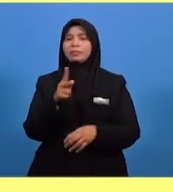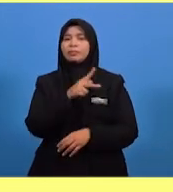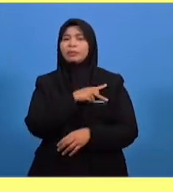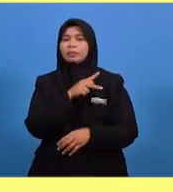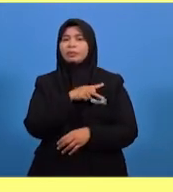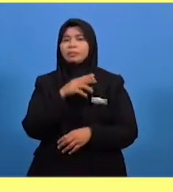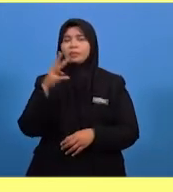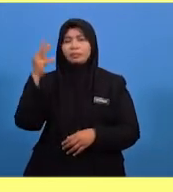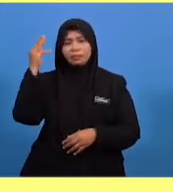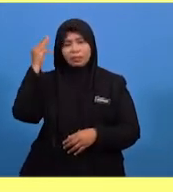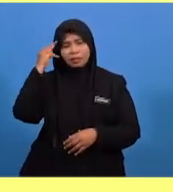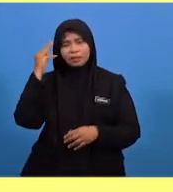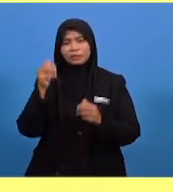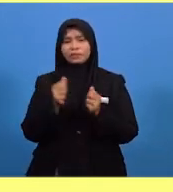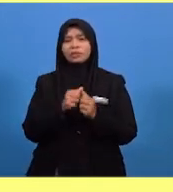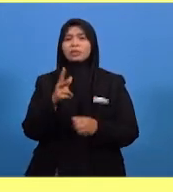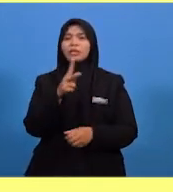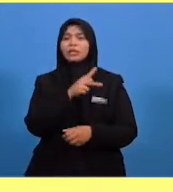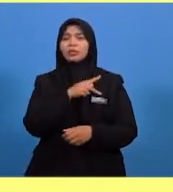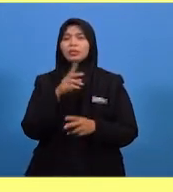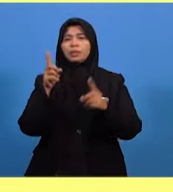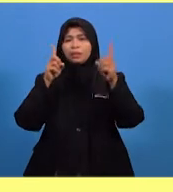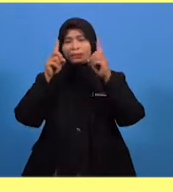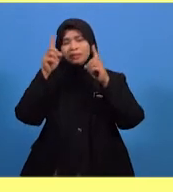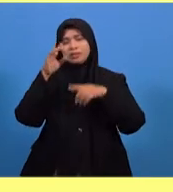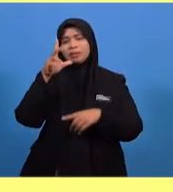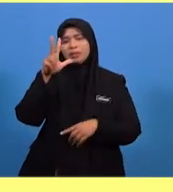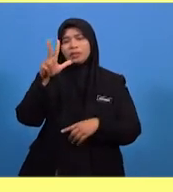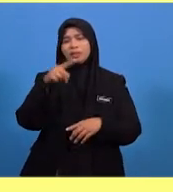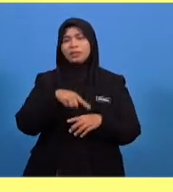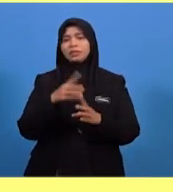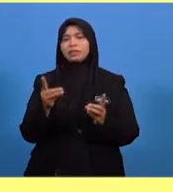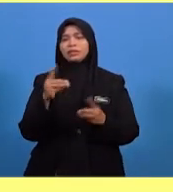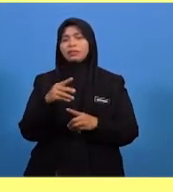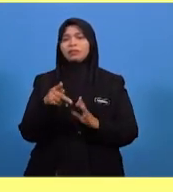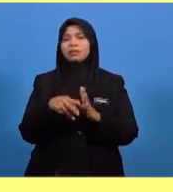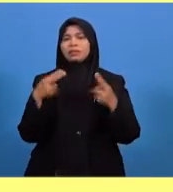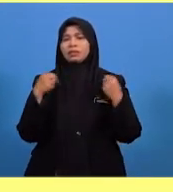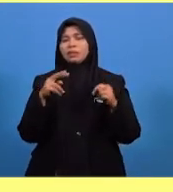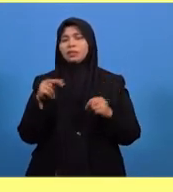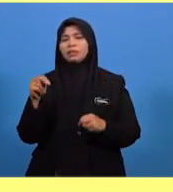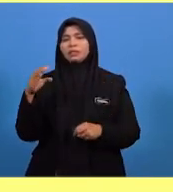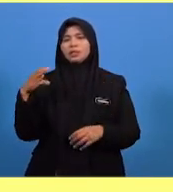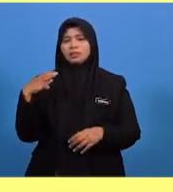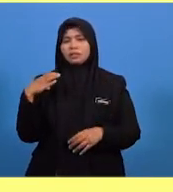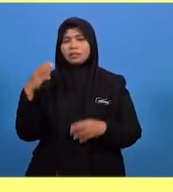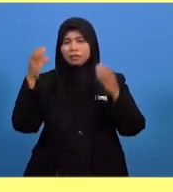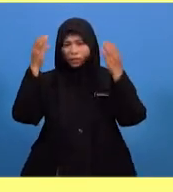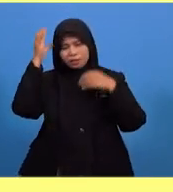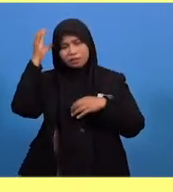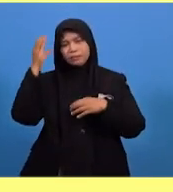Melayu dengan Ketua bintang 3 di dewan perniagaan Cina Batu